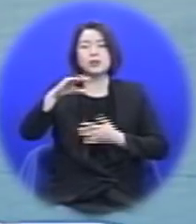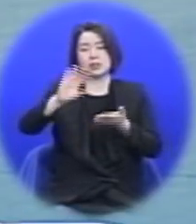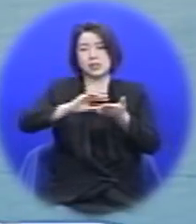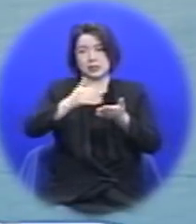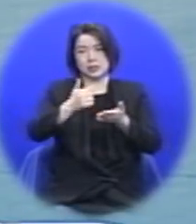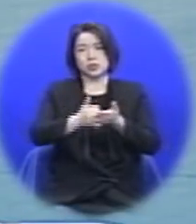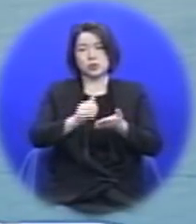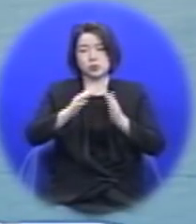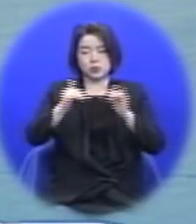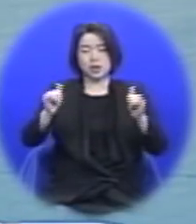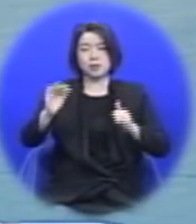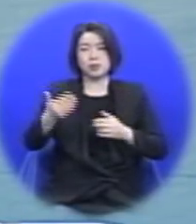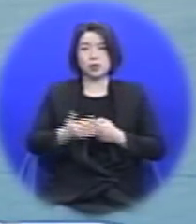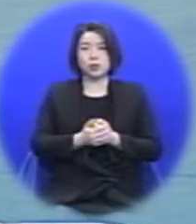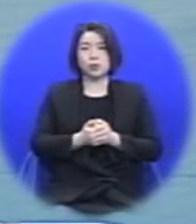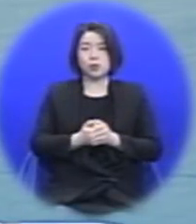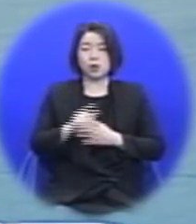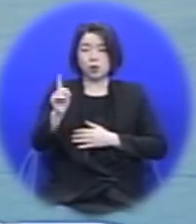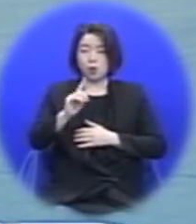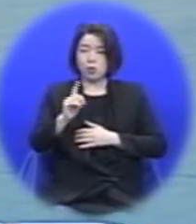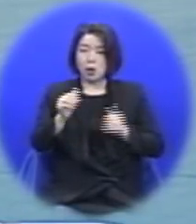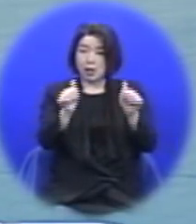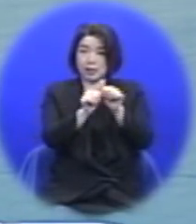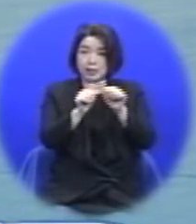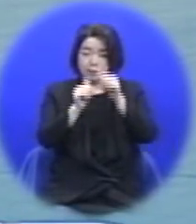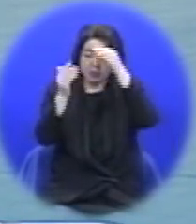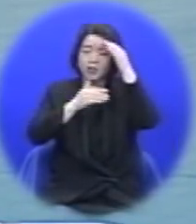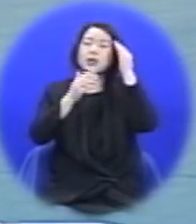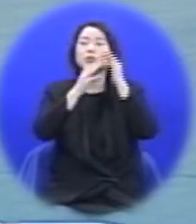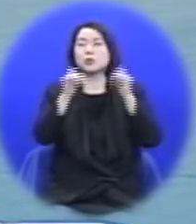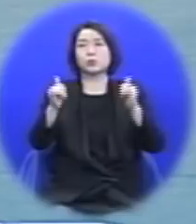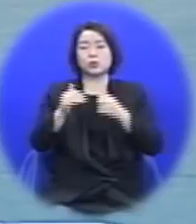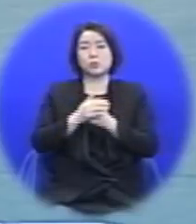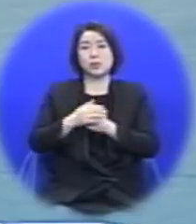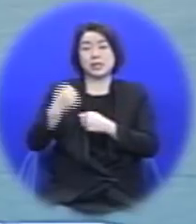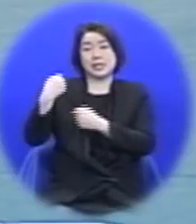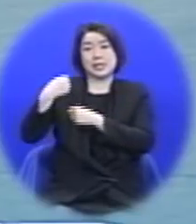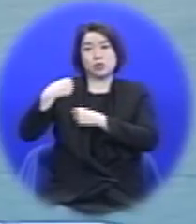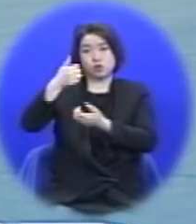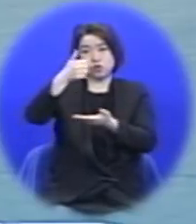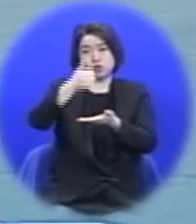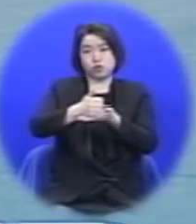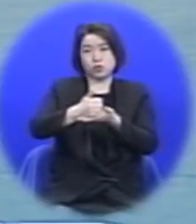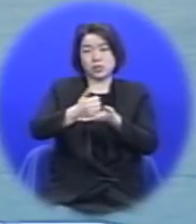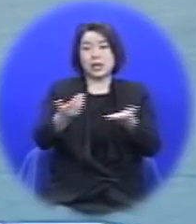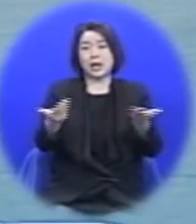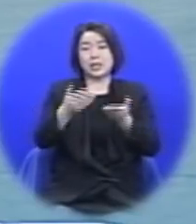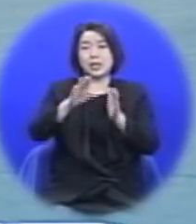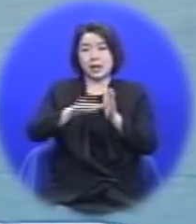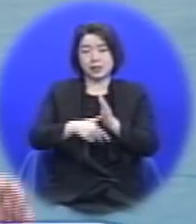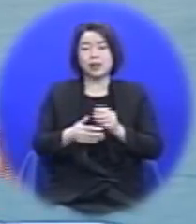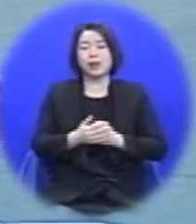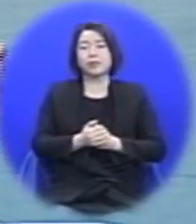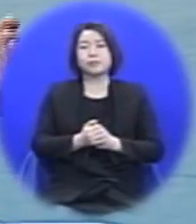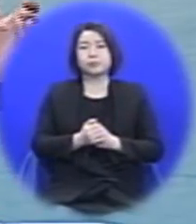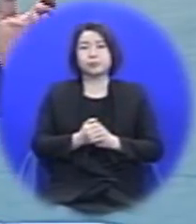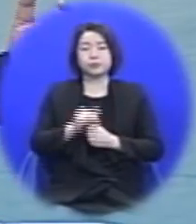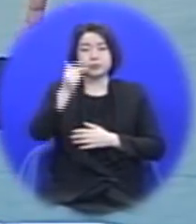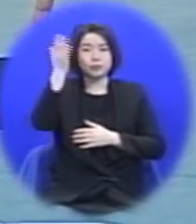겁니다. 어느 성도님, 남자 성도님이 군 장교 복무하는 시절에 한 번은